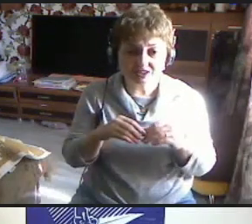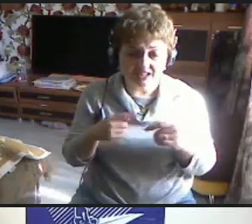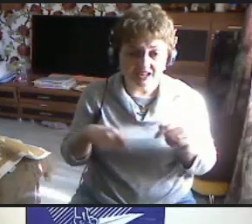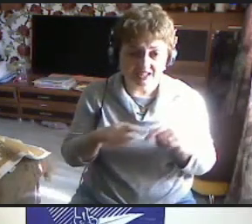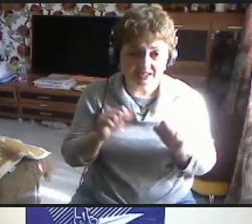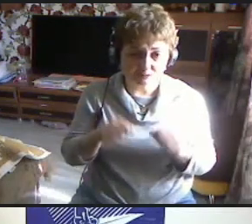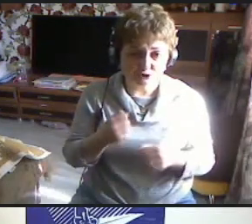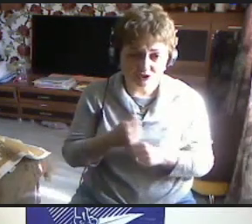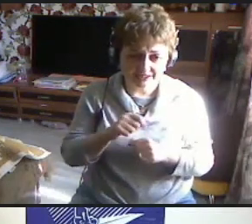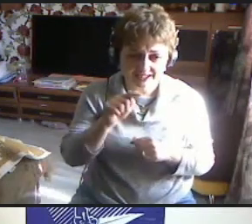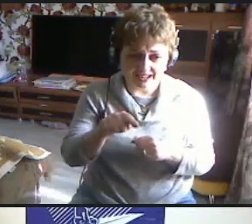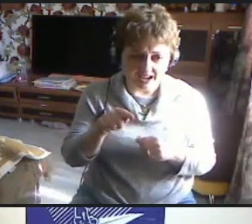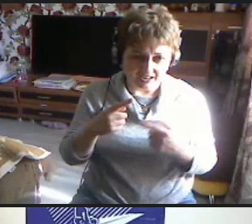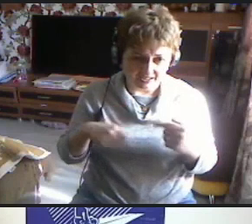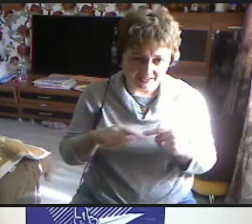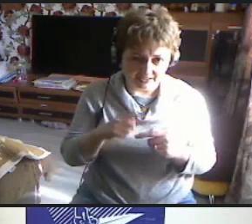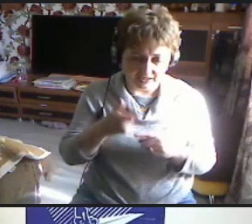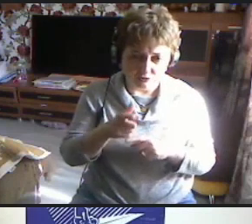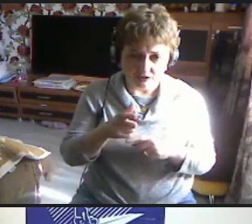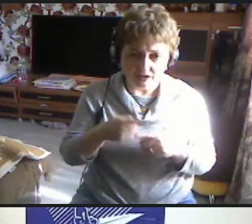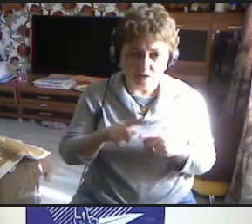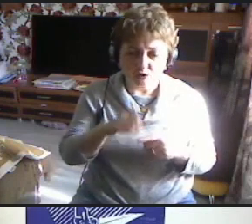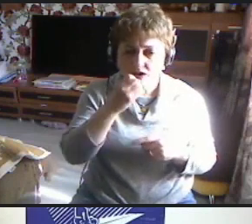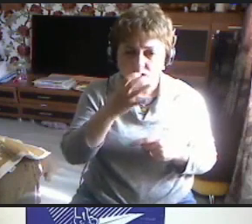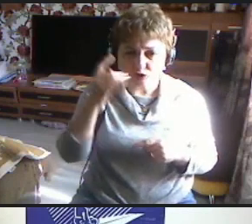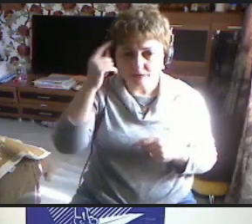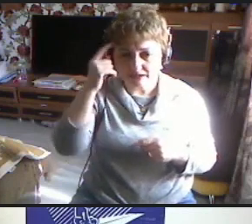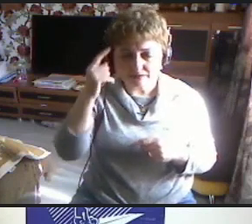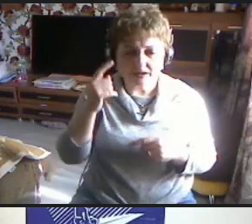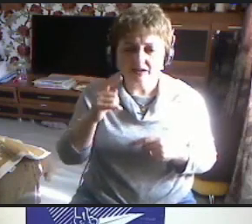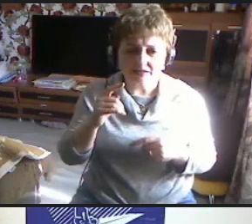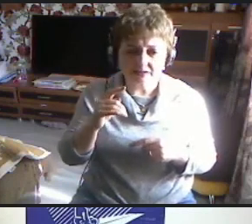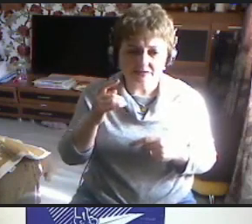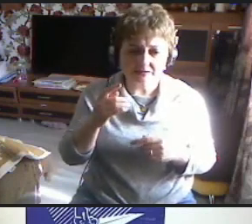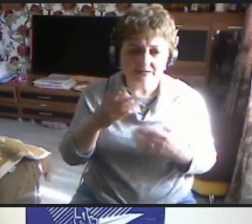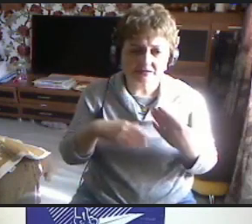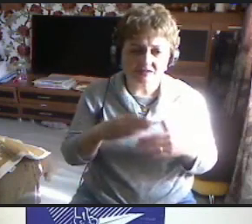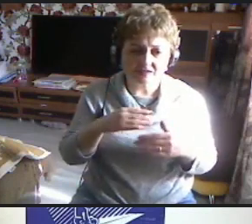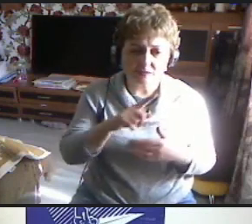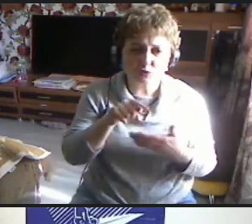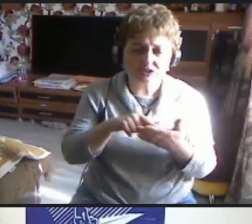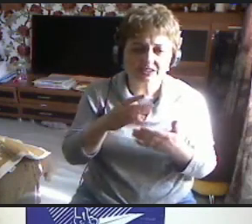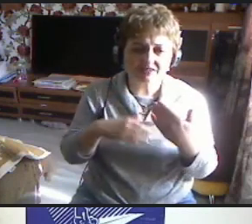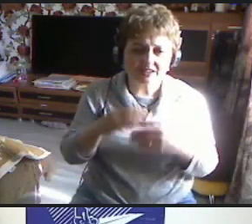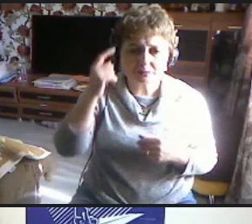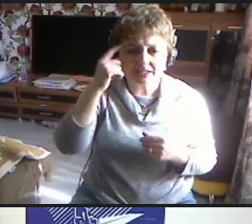организация, которая хорошо владеет вопросами понимания инвалидности, пониманием инвалидности в